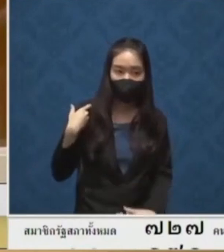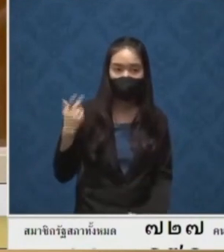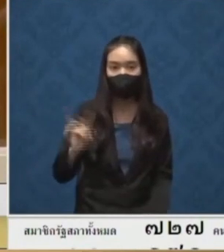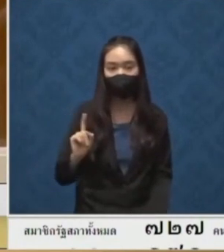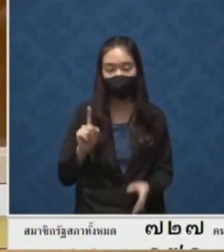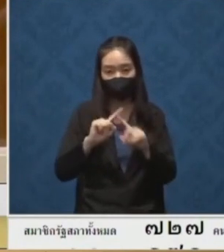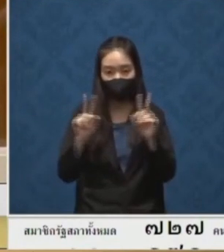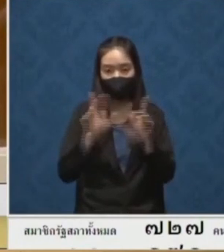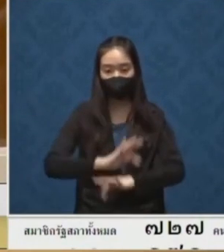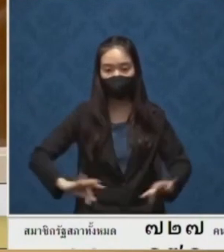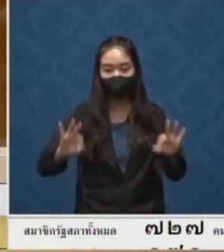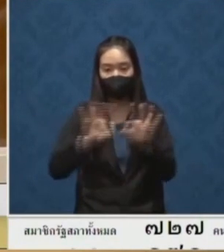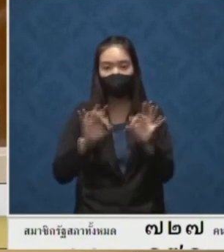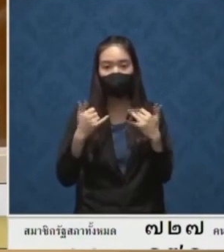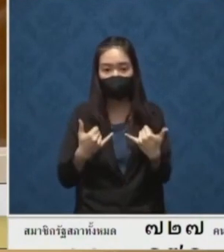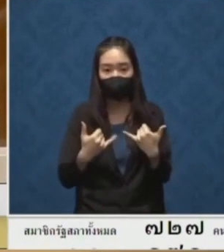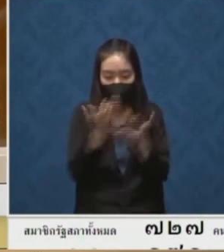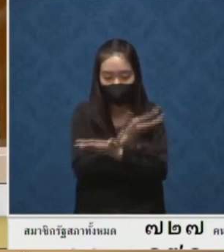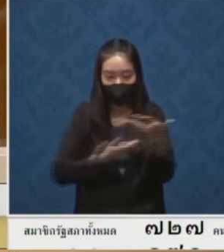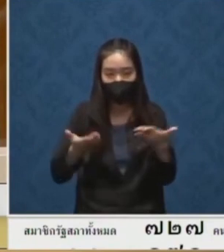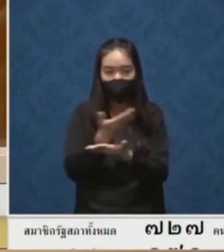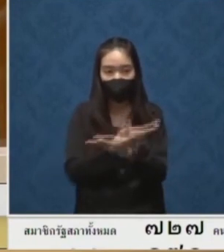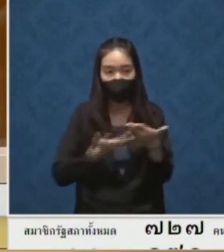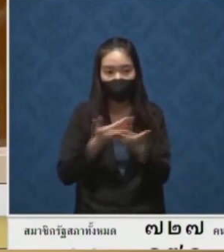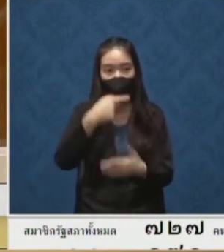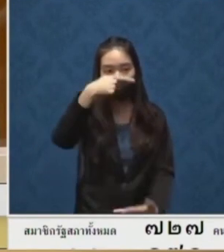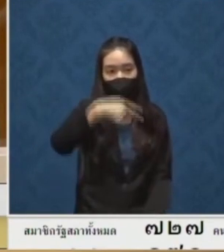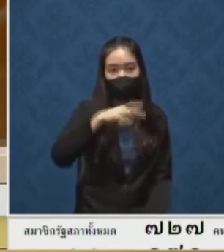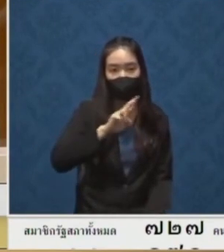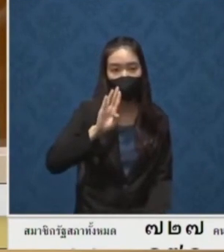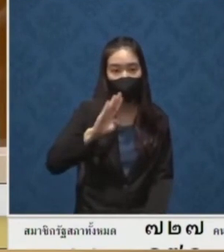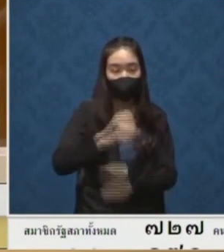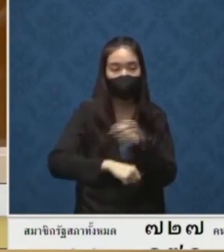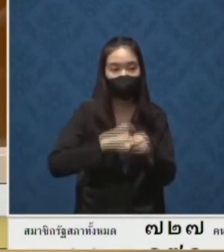เวลาซ่ทั้หมดกได้มีการปรกษาหารือกับผู้ที่เกี่ยวข้องไ้แล้วนะคะ